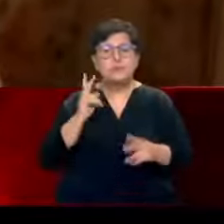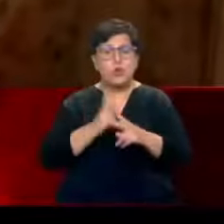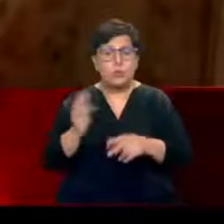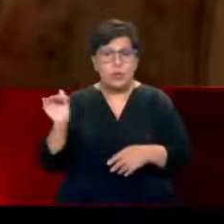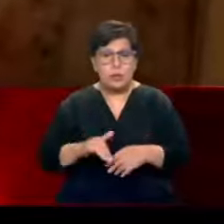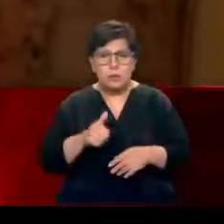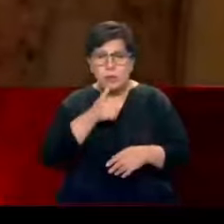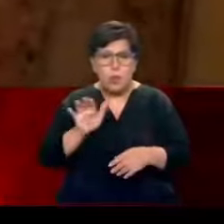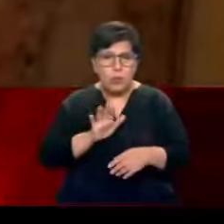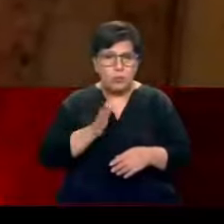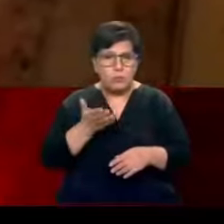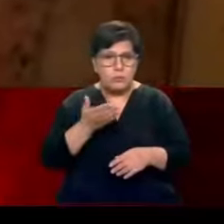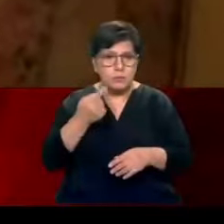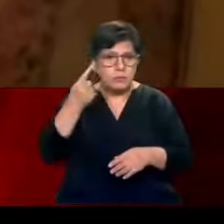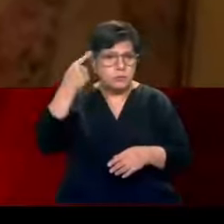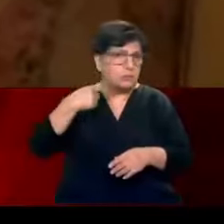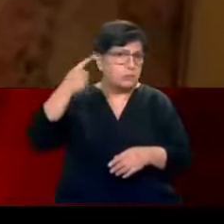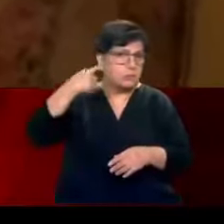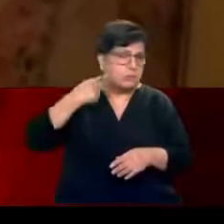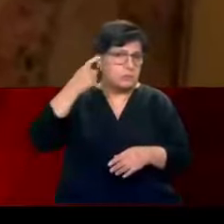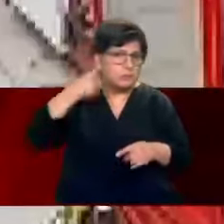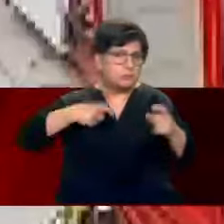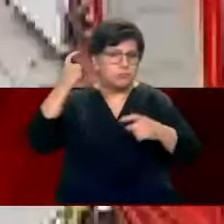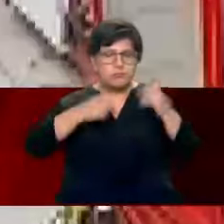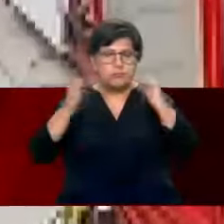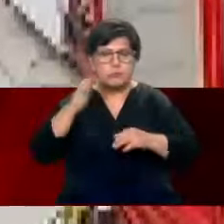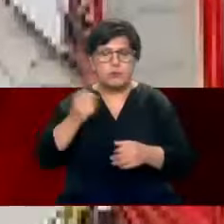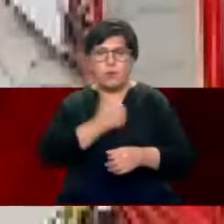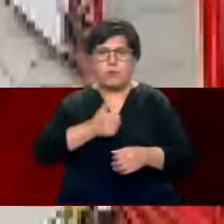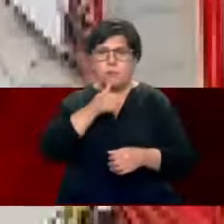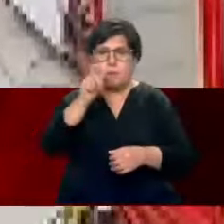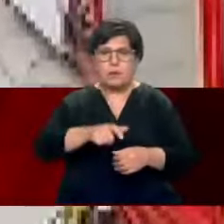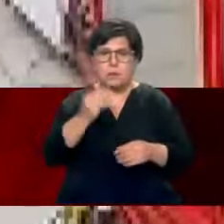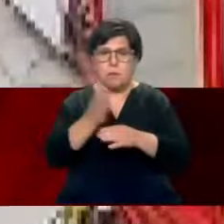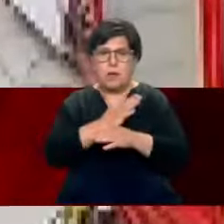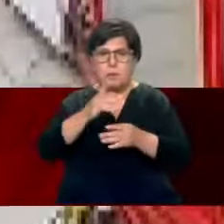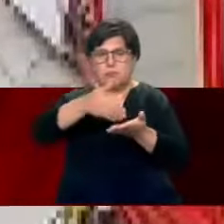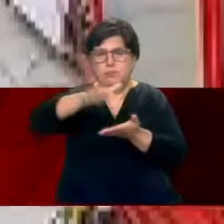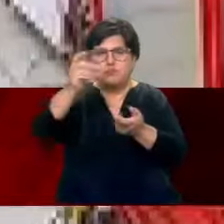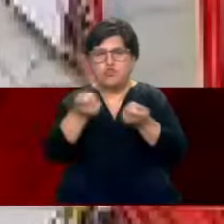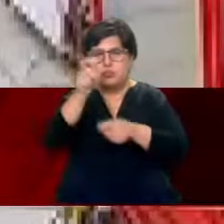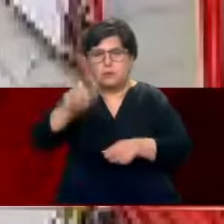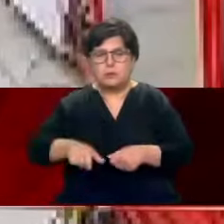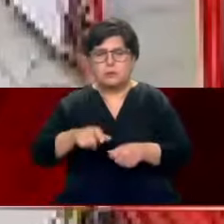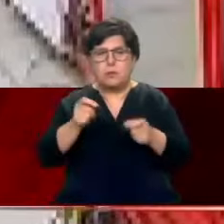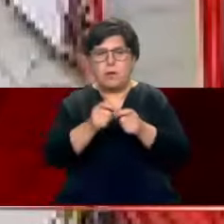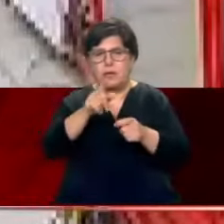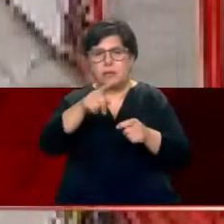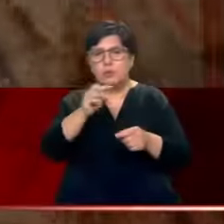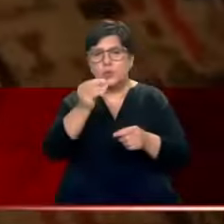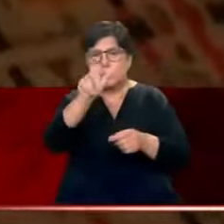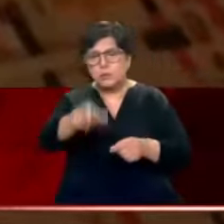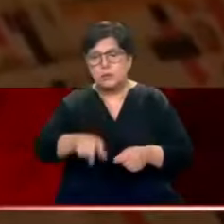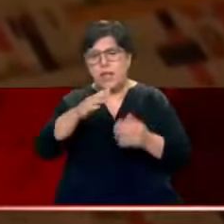benim oğlum bak. Zaten şişme orada. Onlar hepsi. Öfkeli babayı marketten uzaklaştıran çalışan Bayram'ı da evine